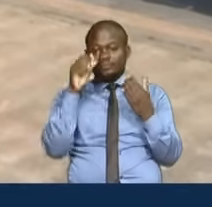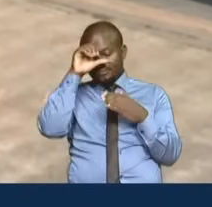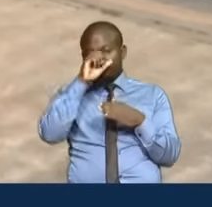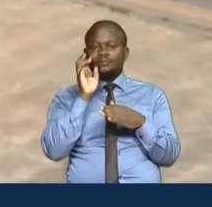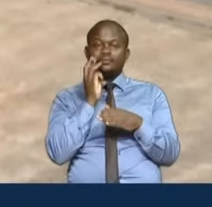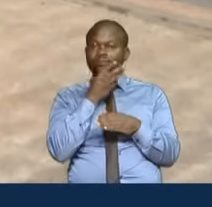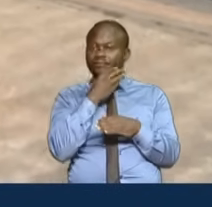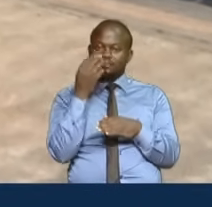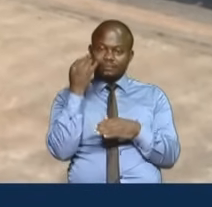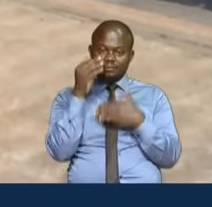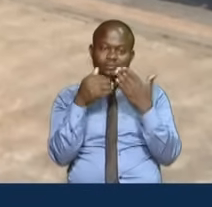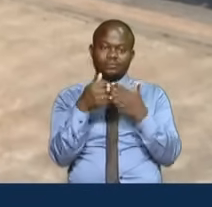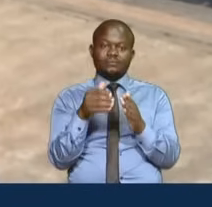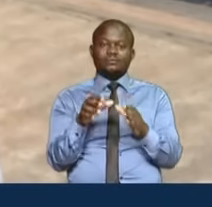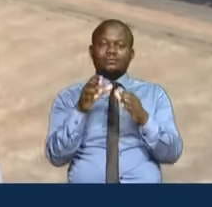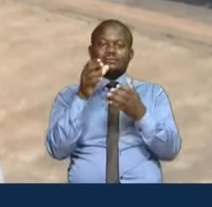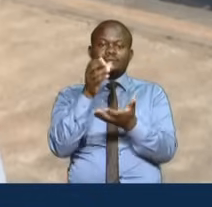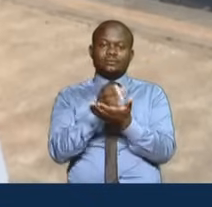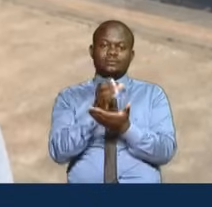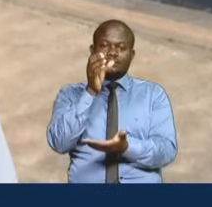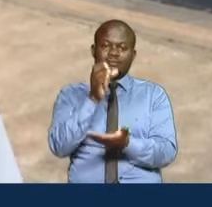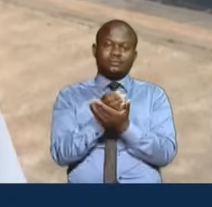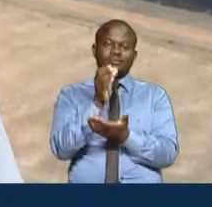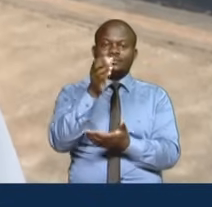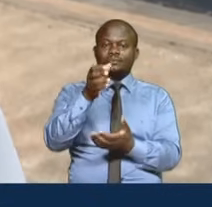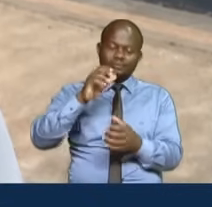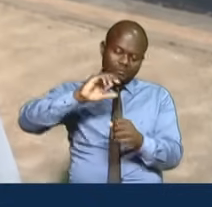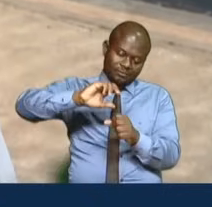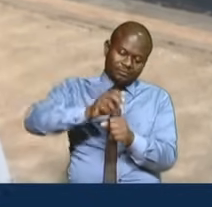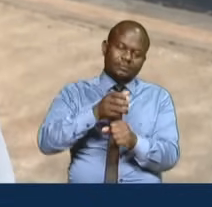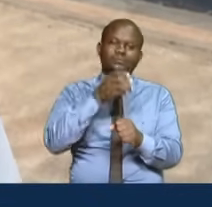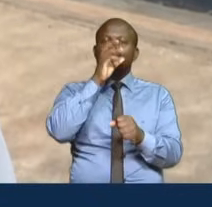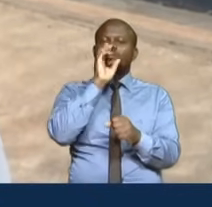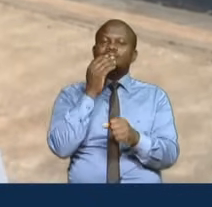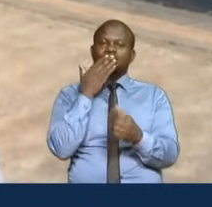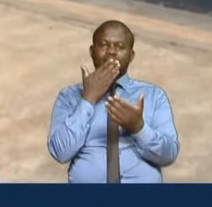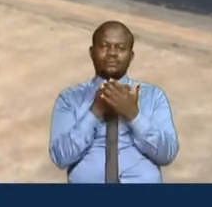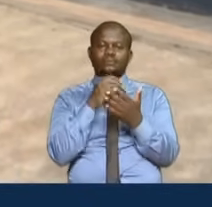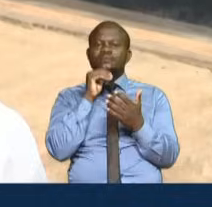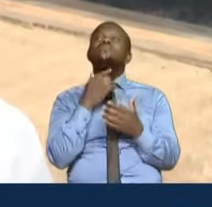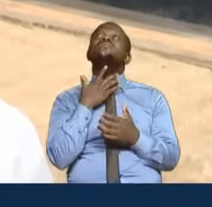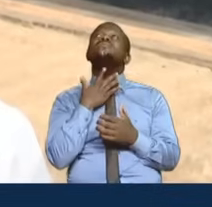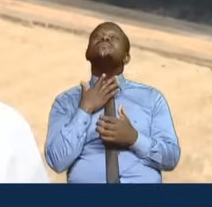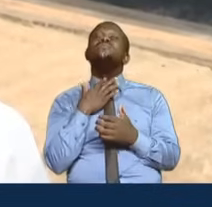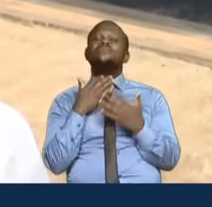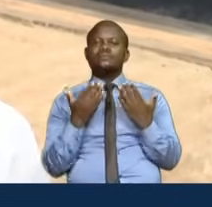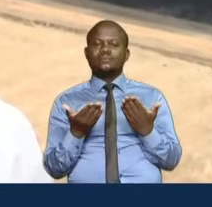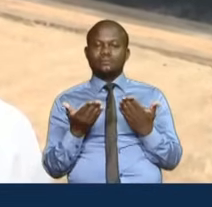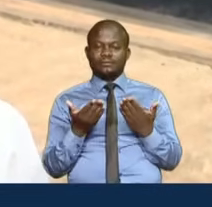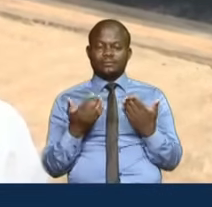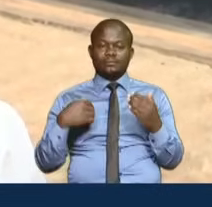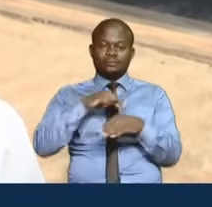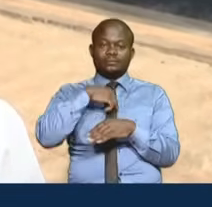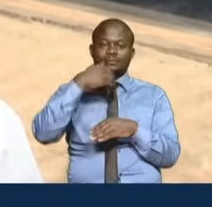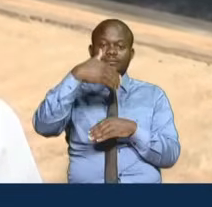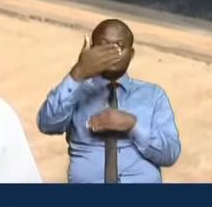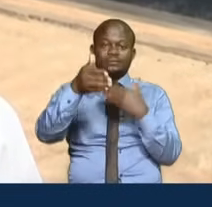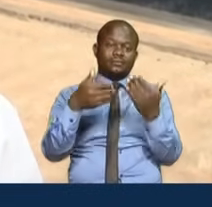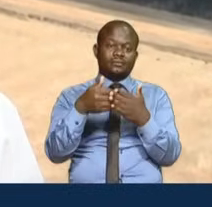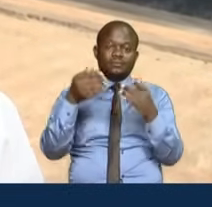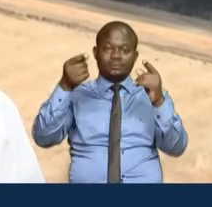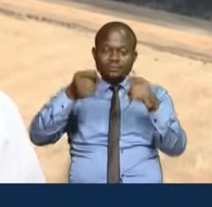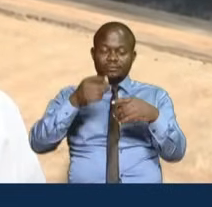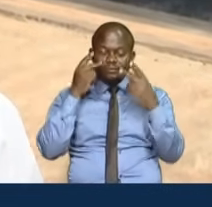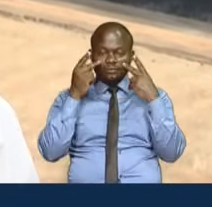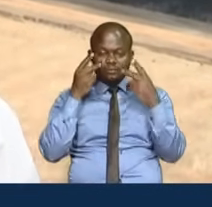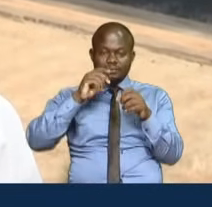iyo ufite igicupa uragenda ukavoma ukanywa amazi neza nta nyota tukigira. Buri gihe tuzadusa tugasanga